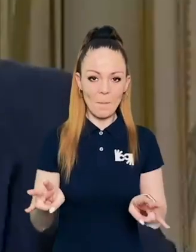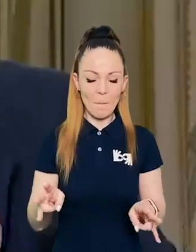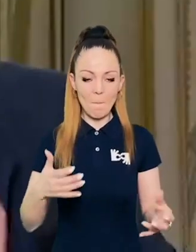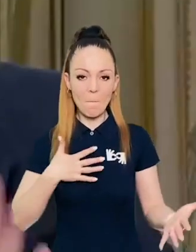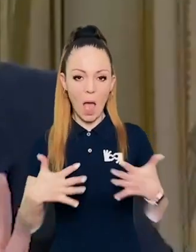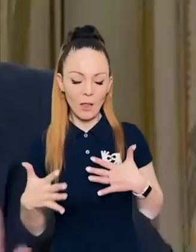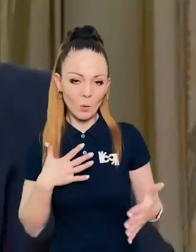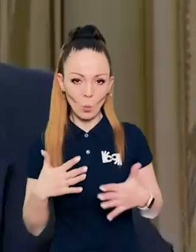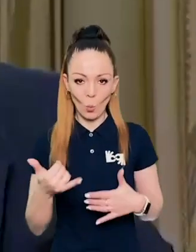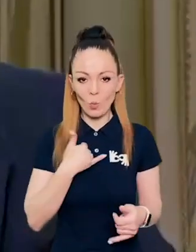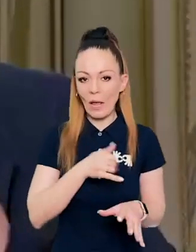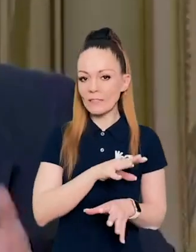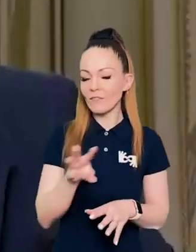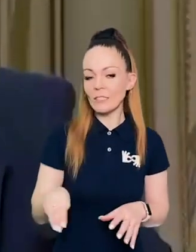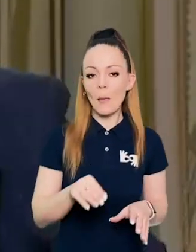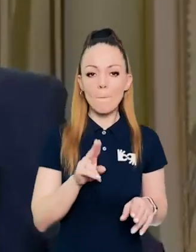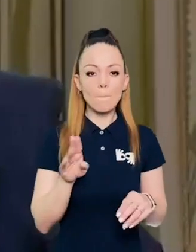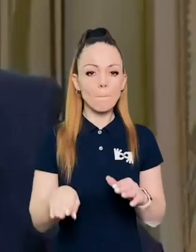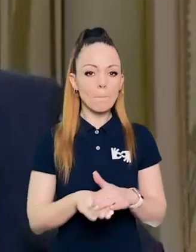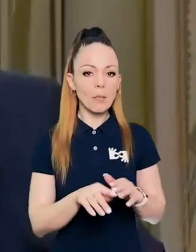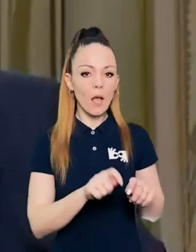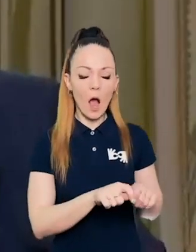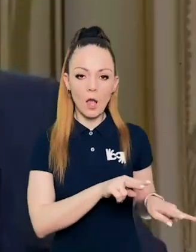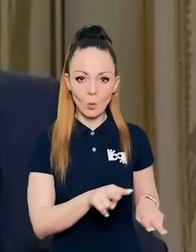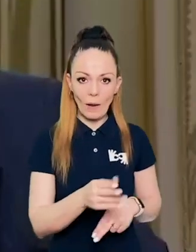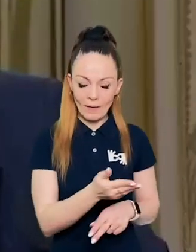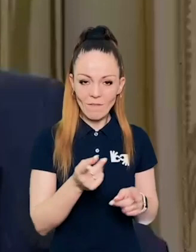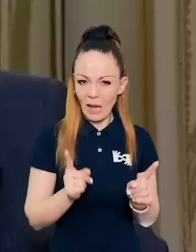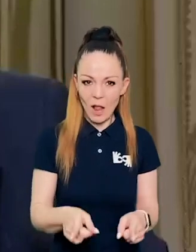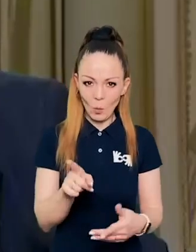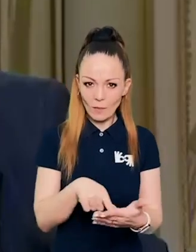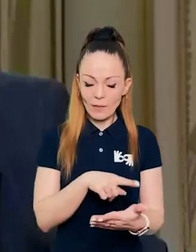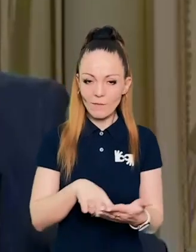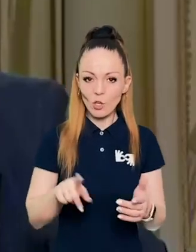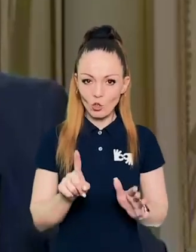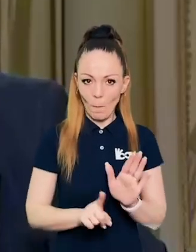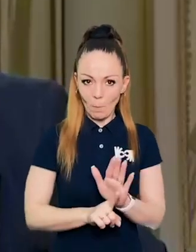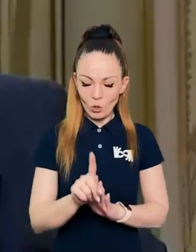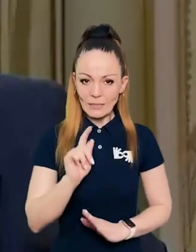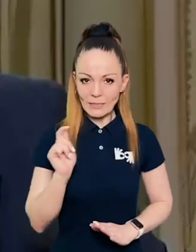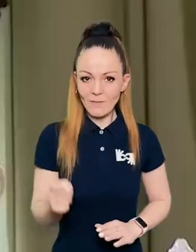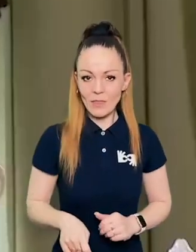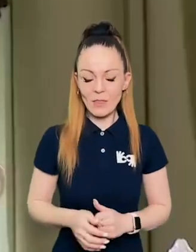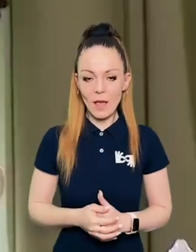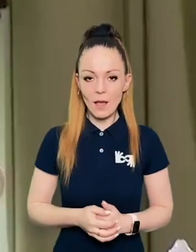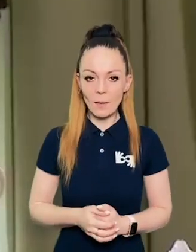слухайте, давайте не сіяти паніку, у нас все під контролем. Ви реально не вірили, що почнеться війна?